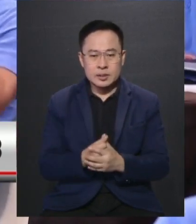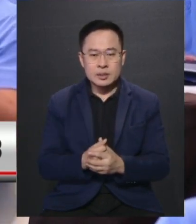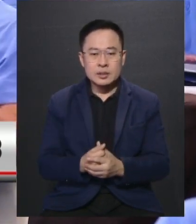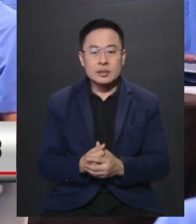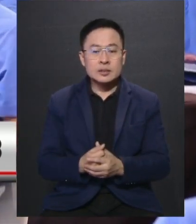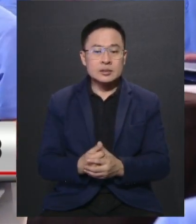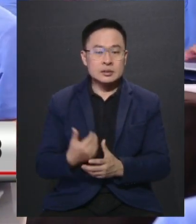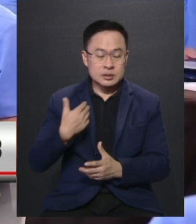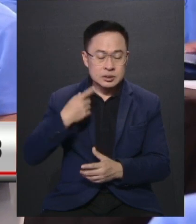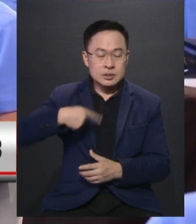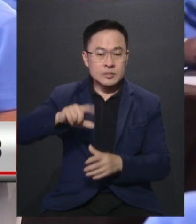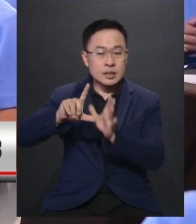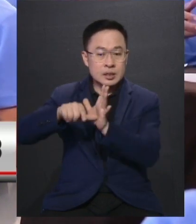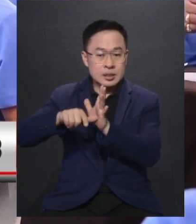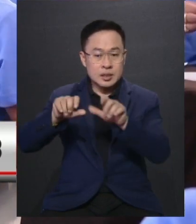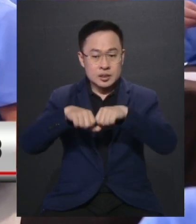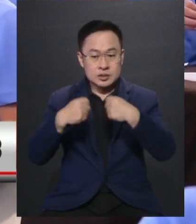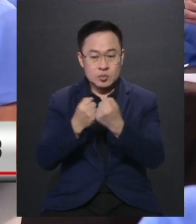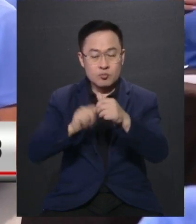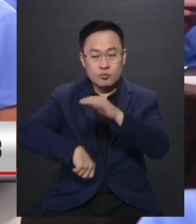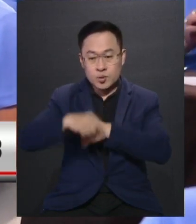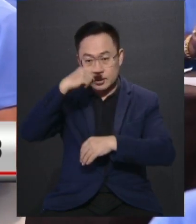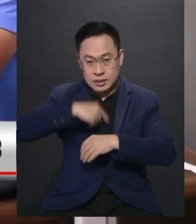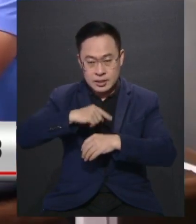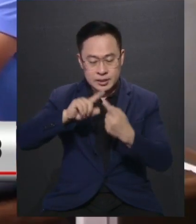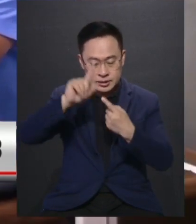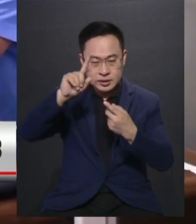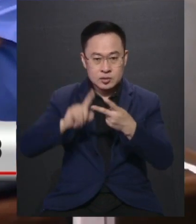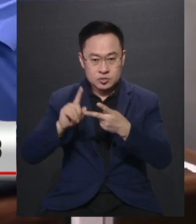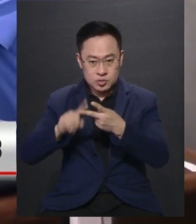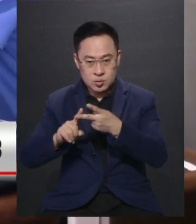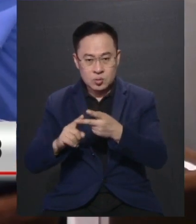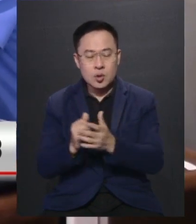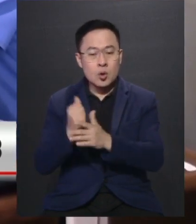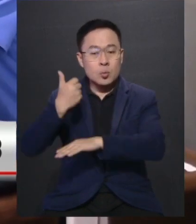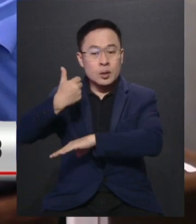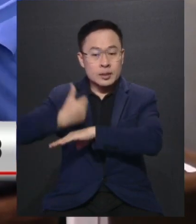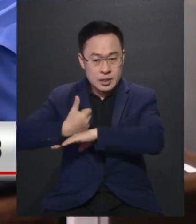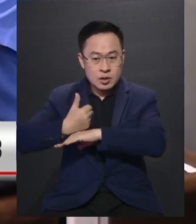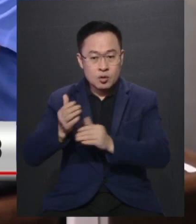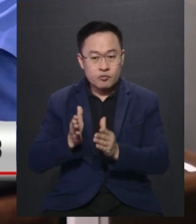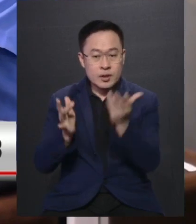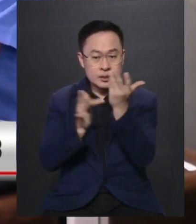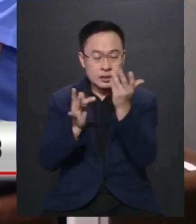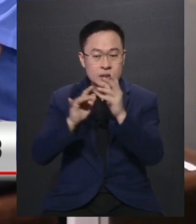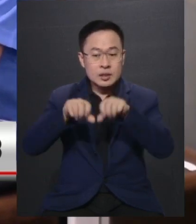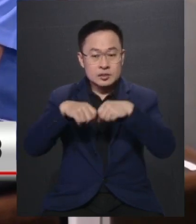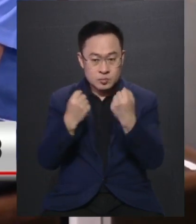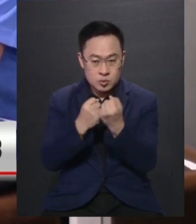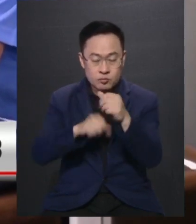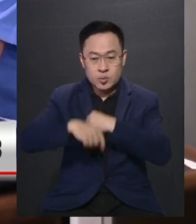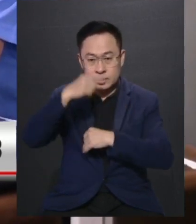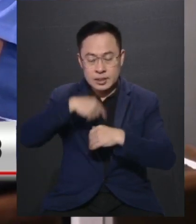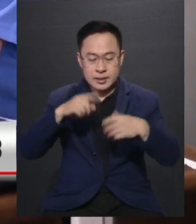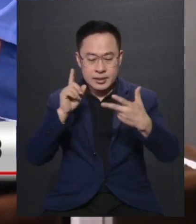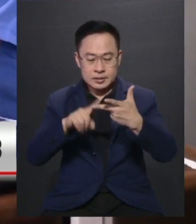ายพทิตสุภพงษ์เลขาธิการสมาคมพร้อมด้วยกาเรสโรมาโกซาผู้อำนวยการฝ่ายเทคนิคสมาคมรวมไปถึงวิ